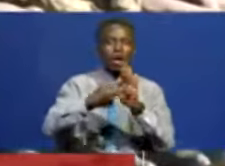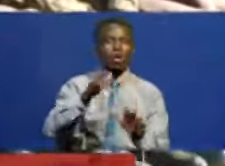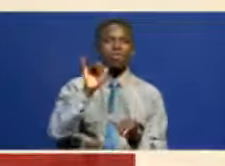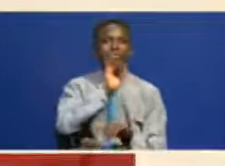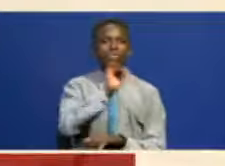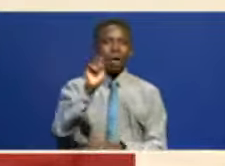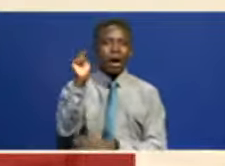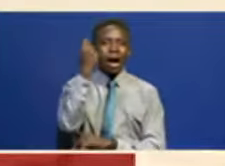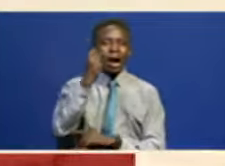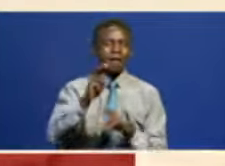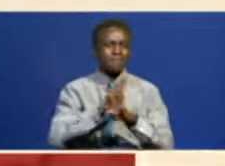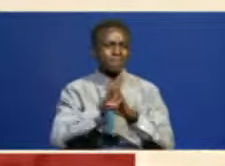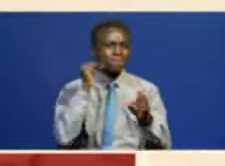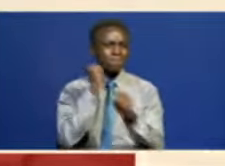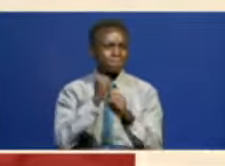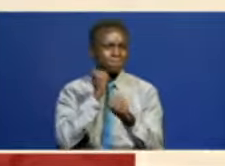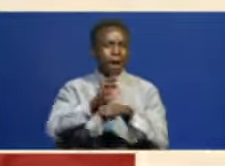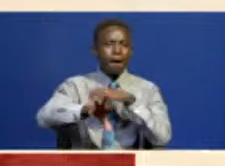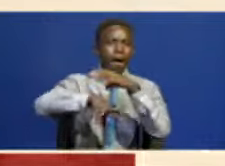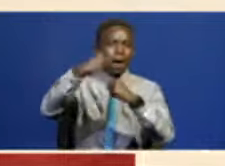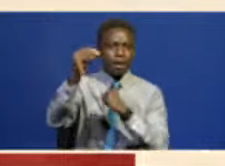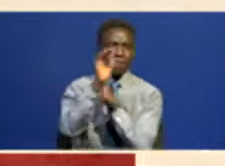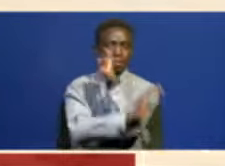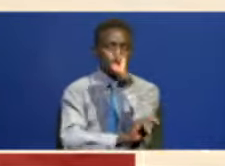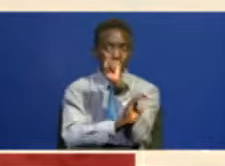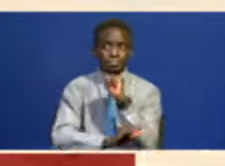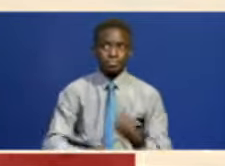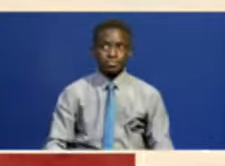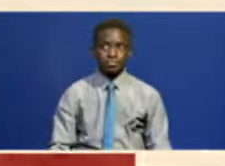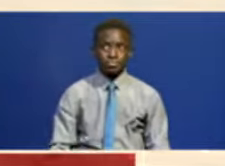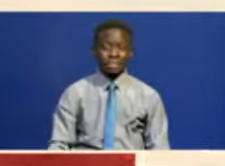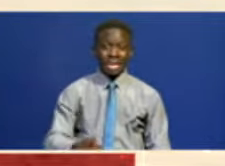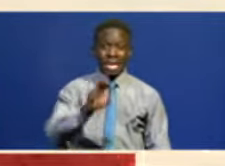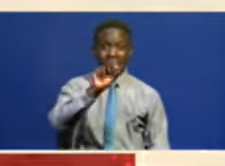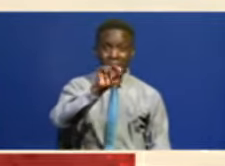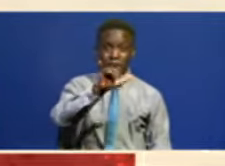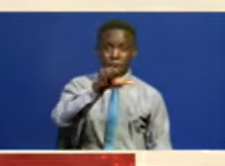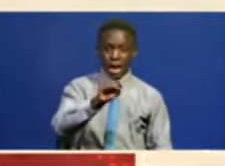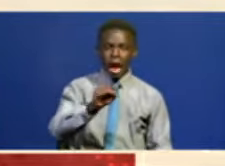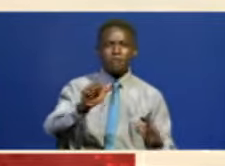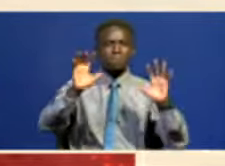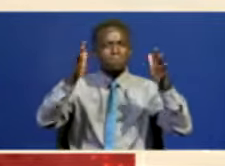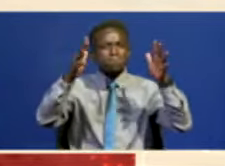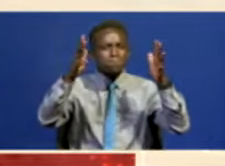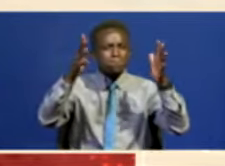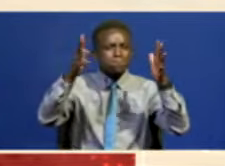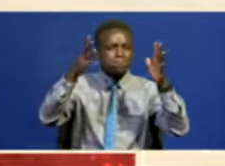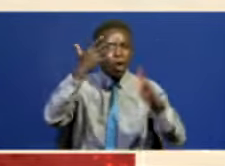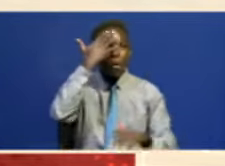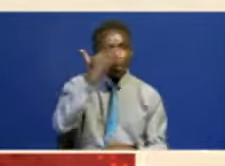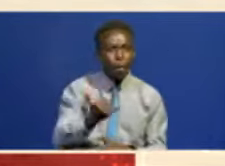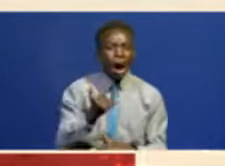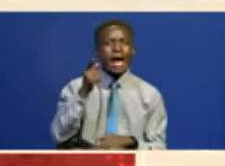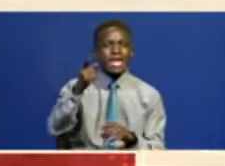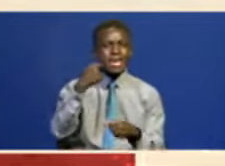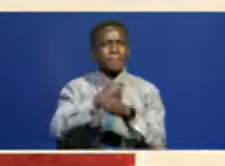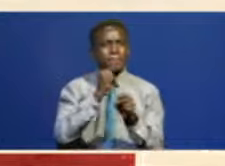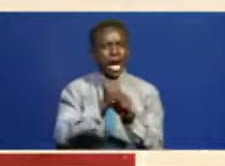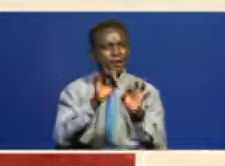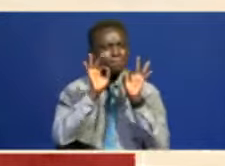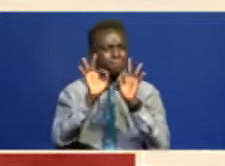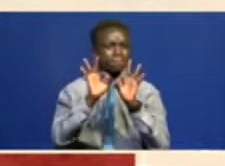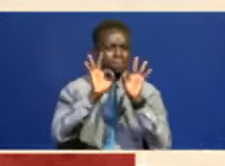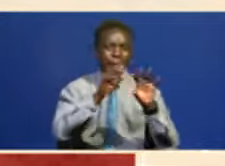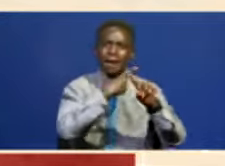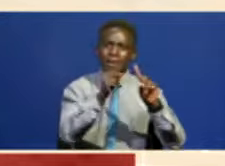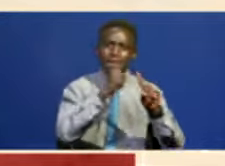nchi. Maafisa wa NYS wamepongezwa kwa juhudi zao katika kuimarisha sekta mbalimbali humu nchini, huku Rais